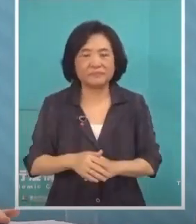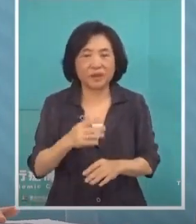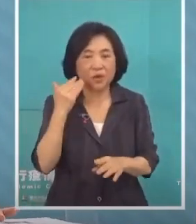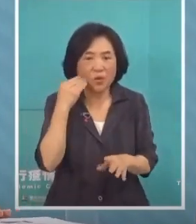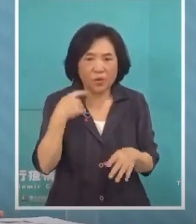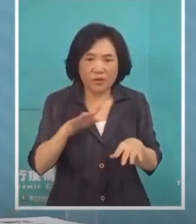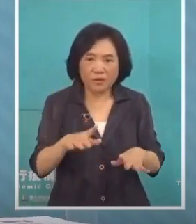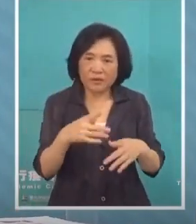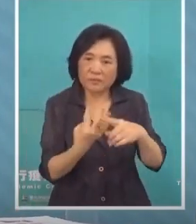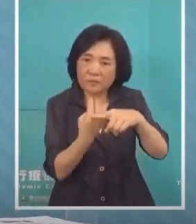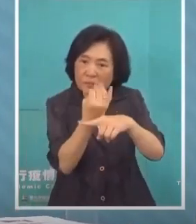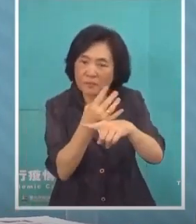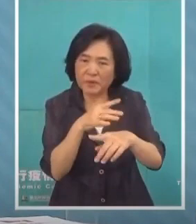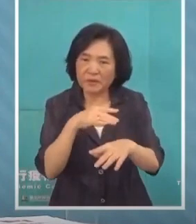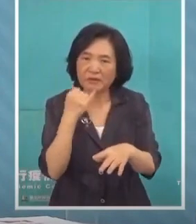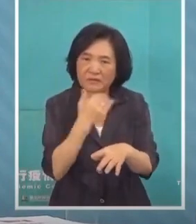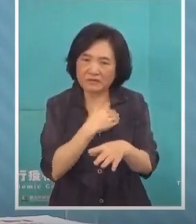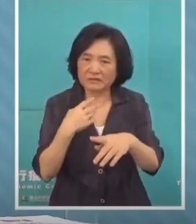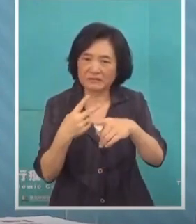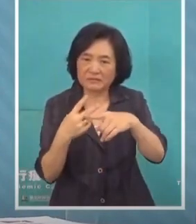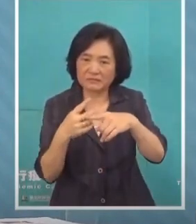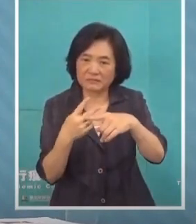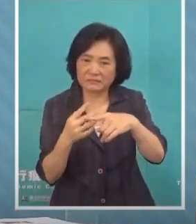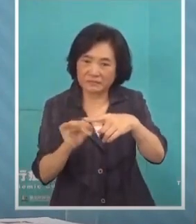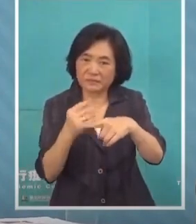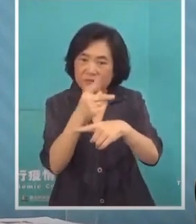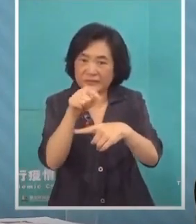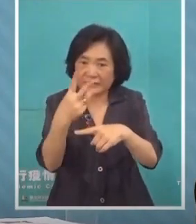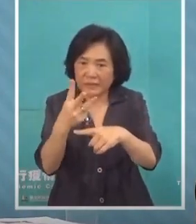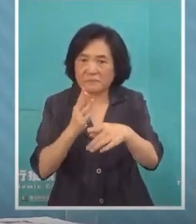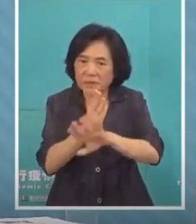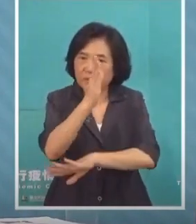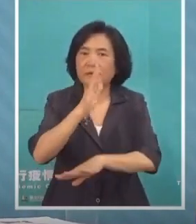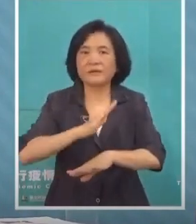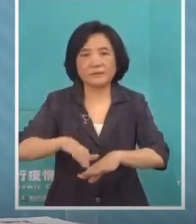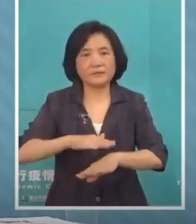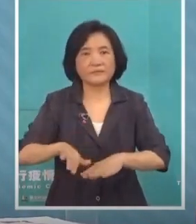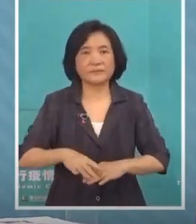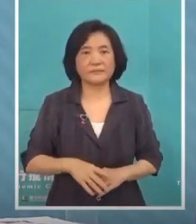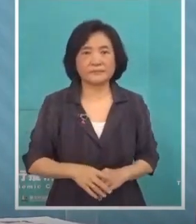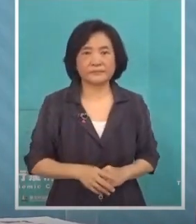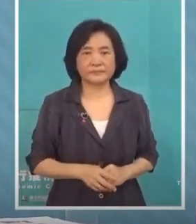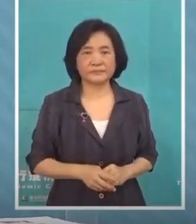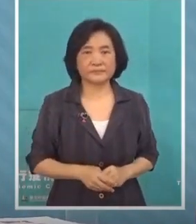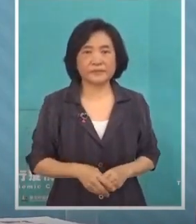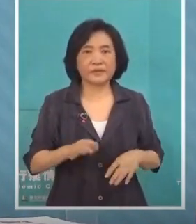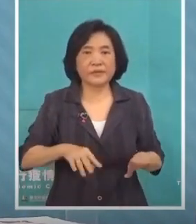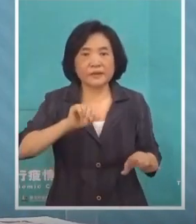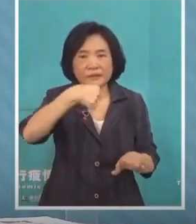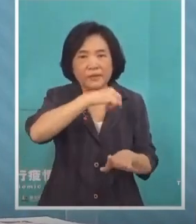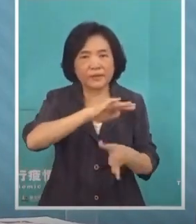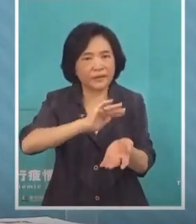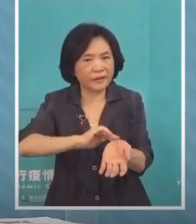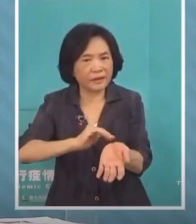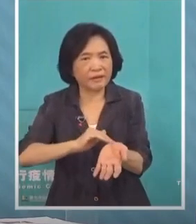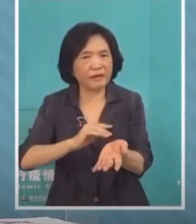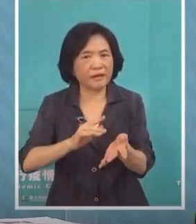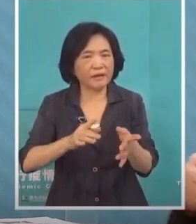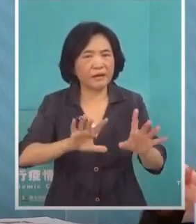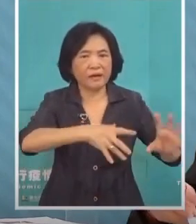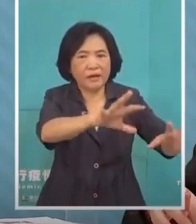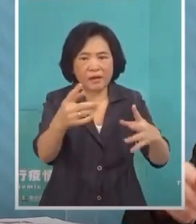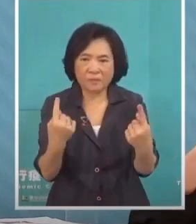果按照目前的计算，可能会超过 2.3% 的。那如果台湾的医疗应当是在世界